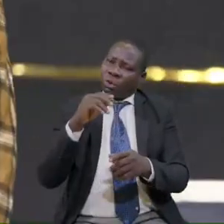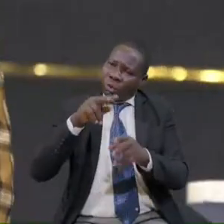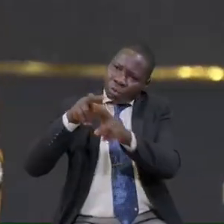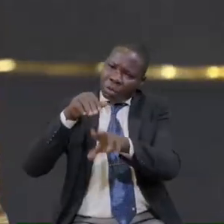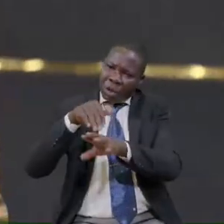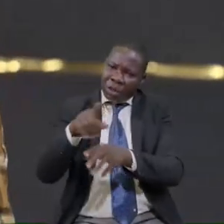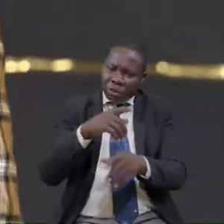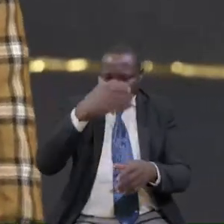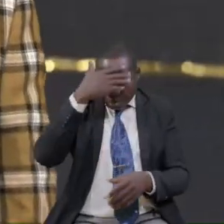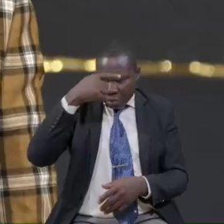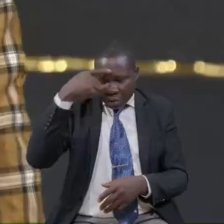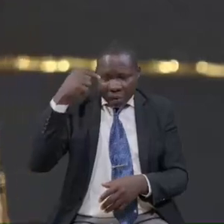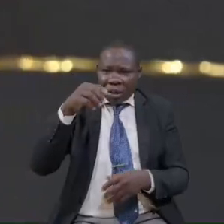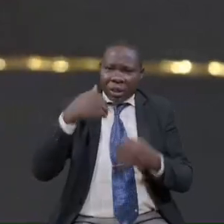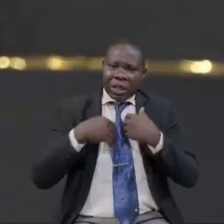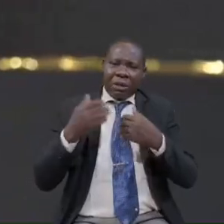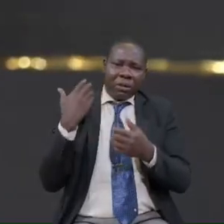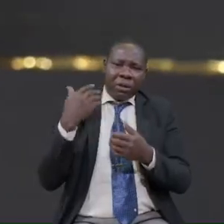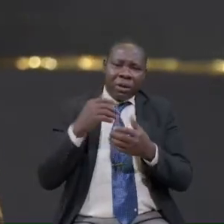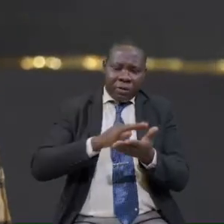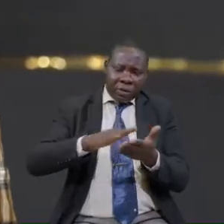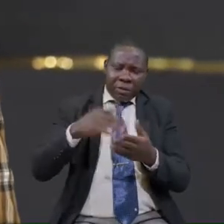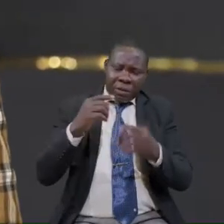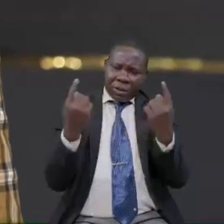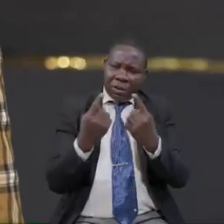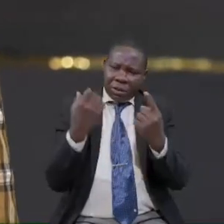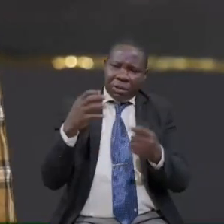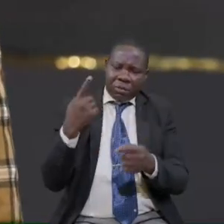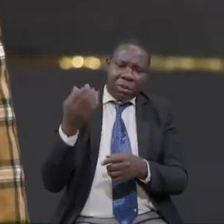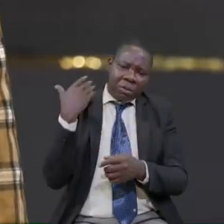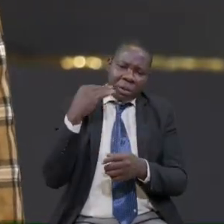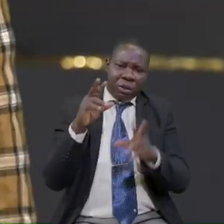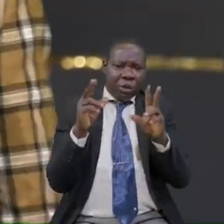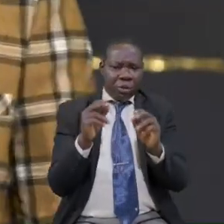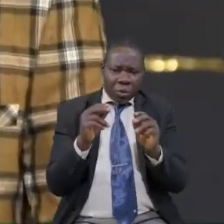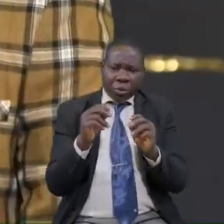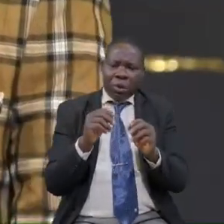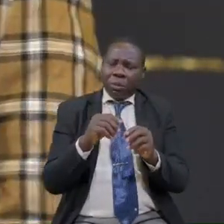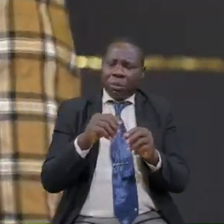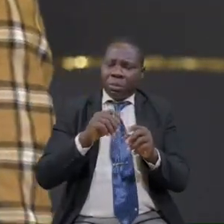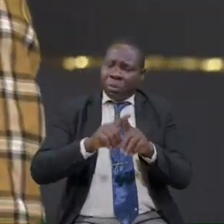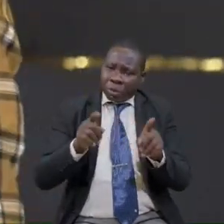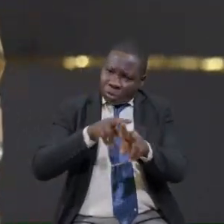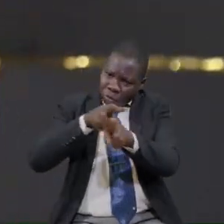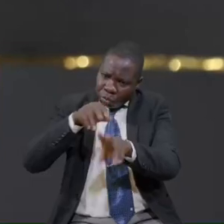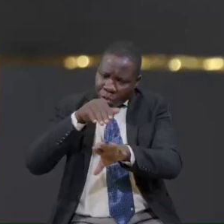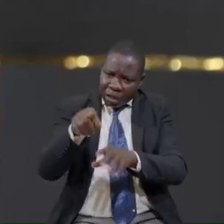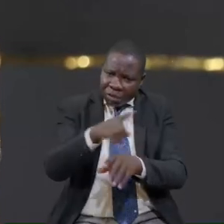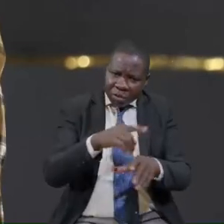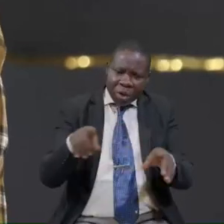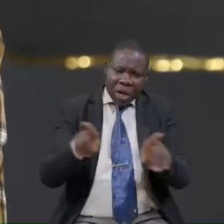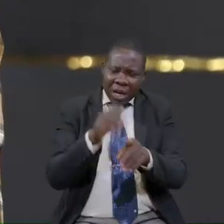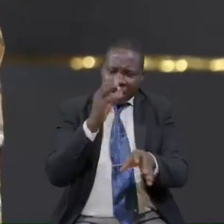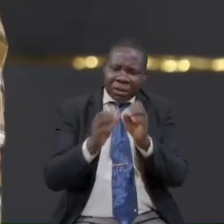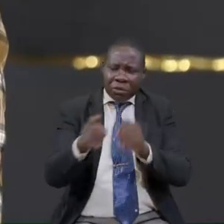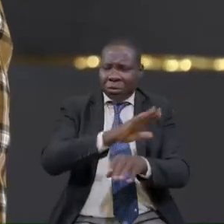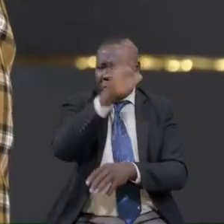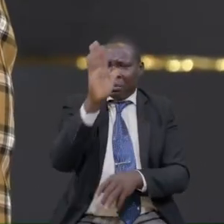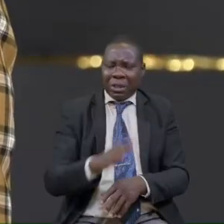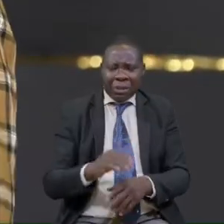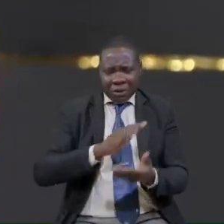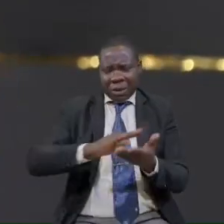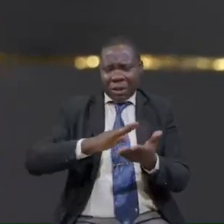justifié. Alors Dieu vous a regardé, il a pardonné les péchés du passé, il vous regarde comme si vous n'avez jamais pardonné. Il vous